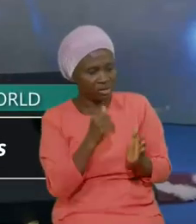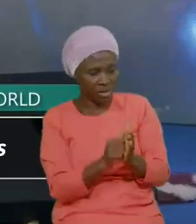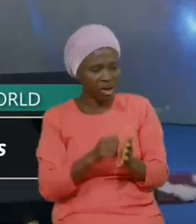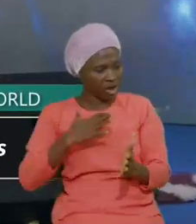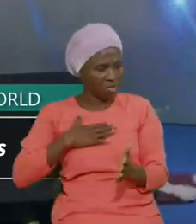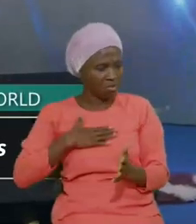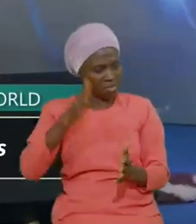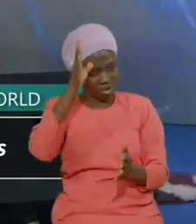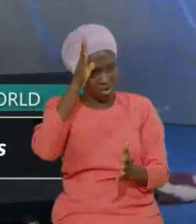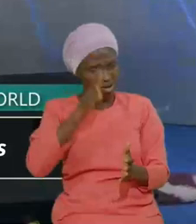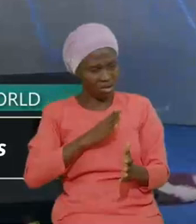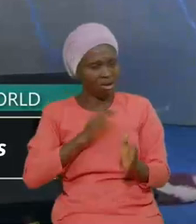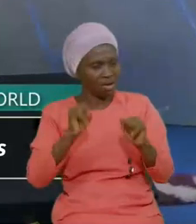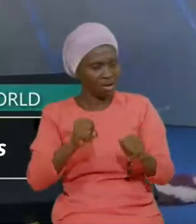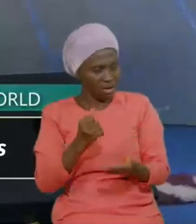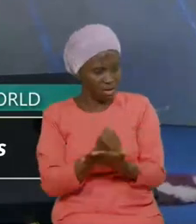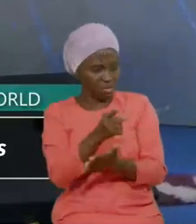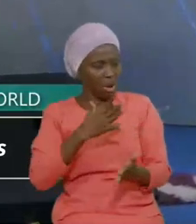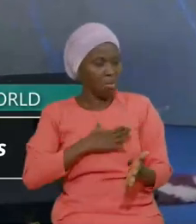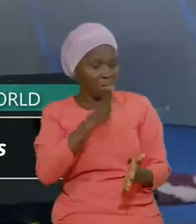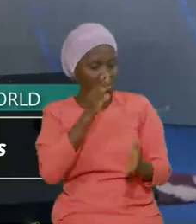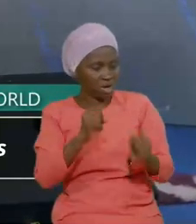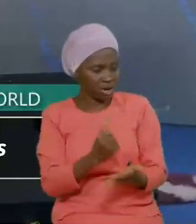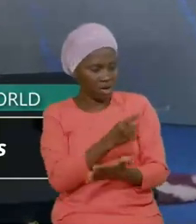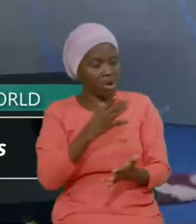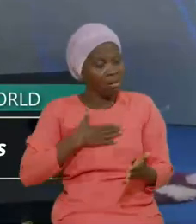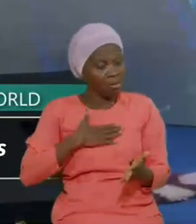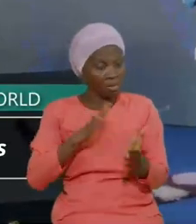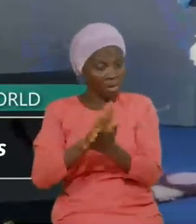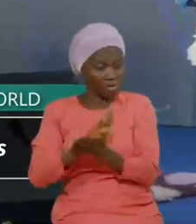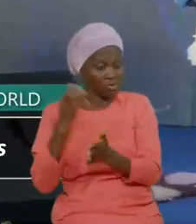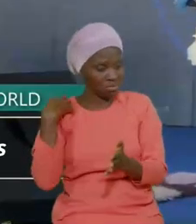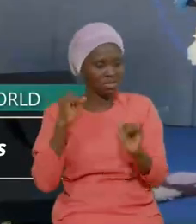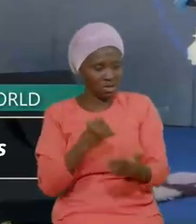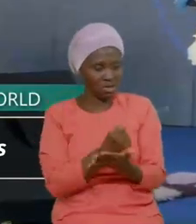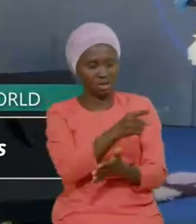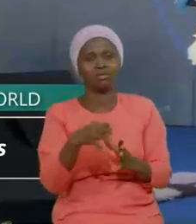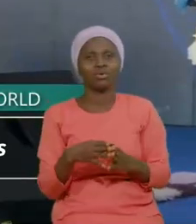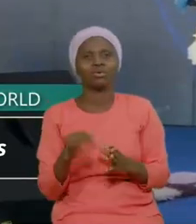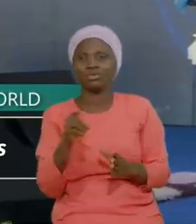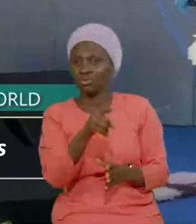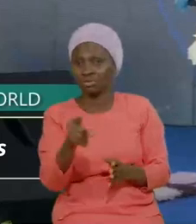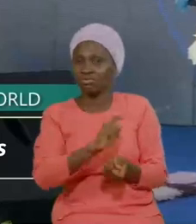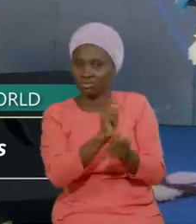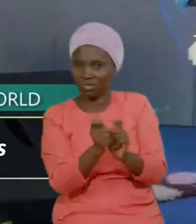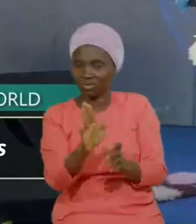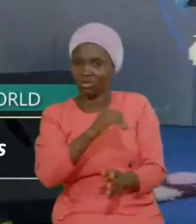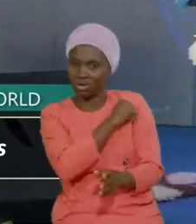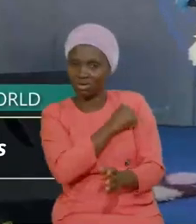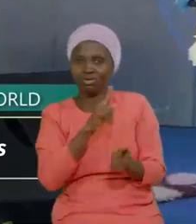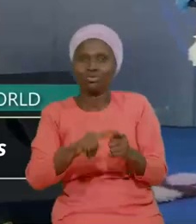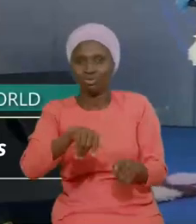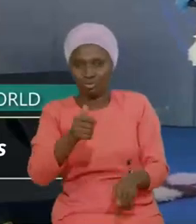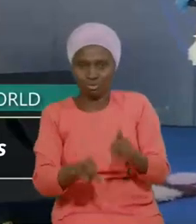And my principal can help you. A schoolmaster can help you. Change your attitude to